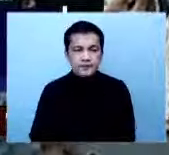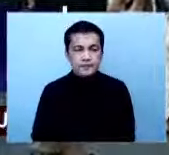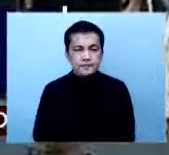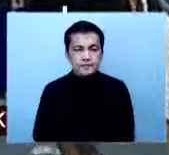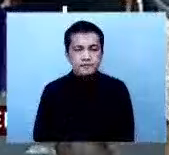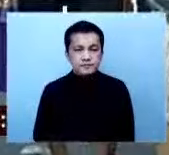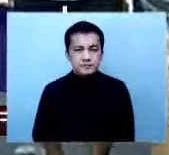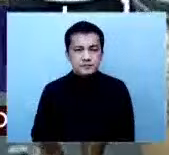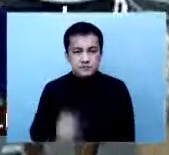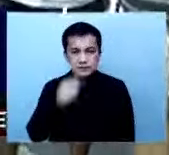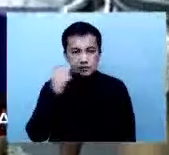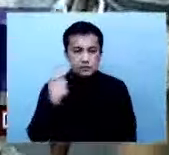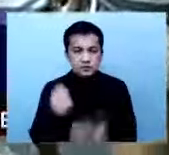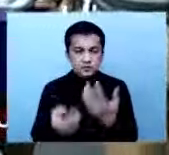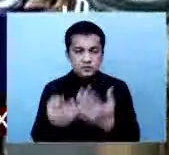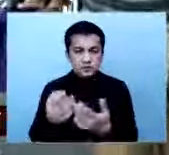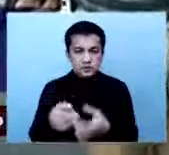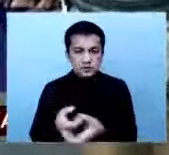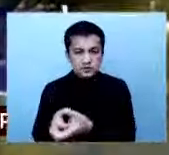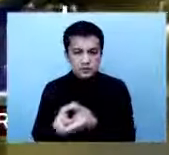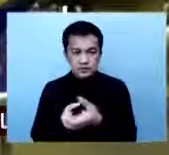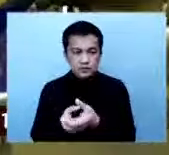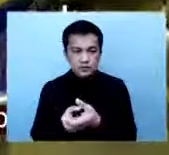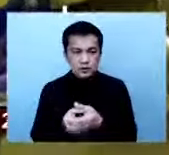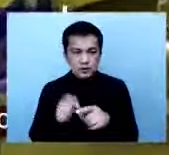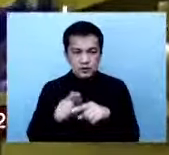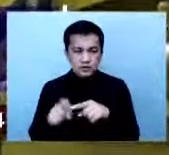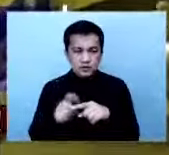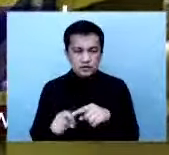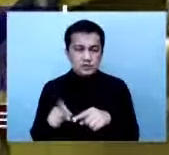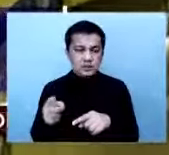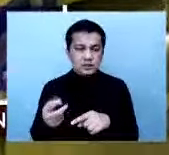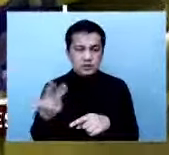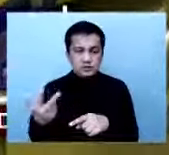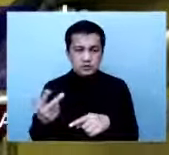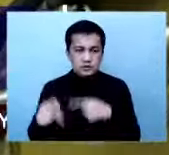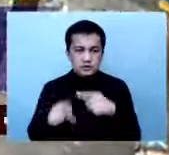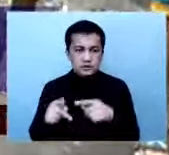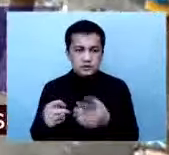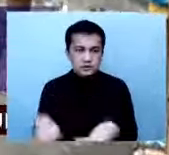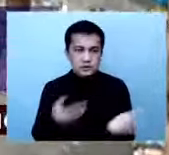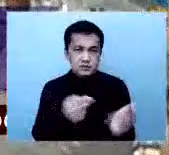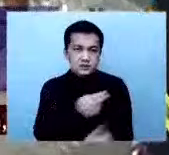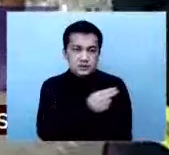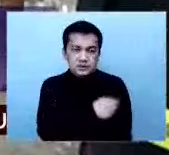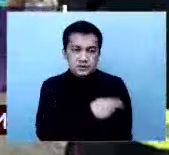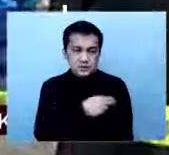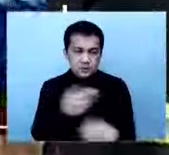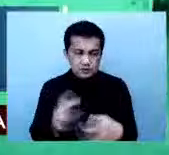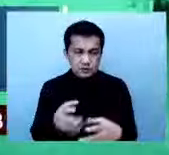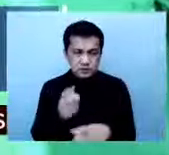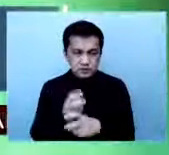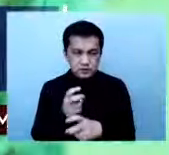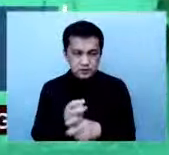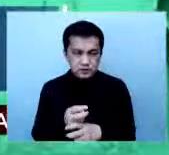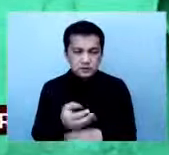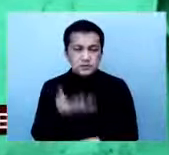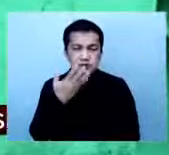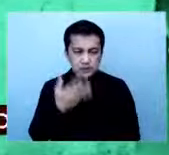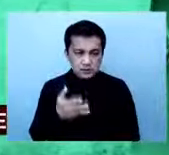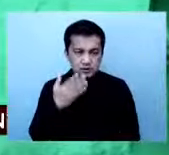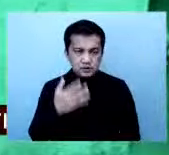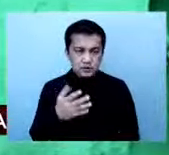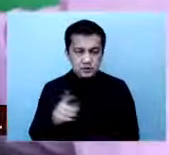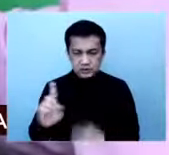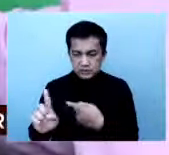sa sunog isang bumbero ang nakuryente tatlong residente ang dinala sa ospital matapos mahirapang huminga habang isa